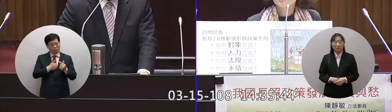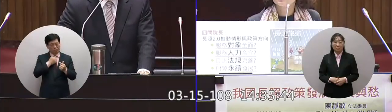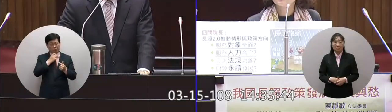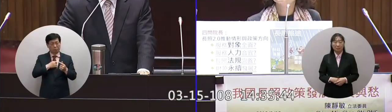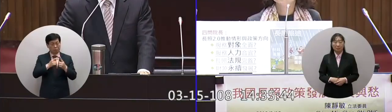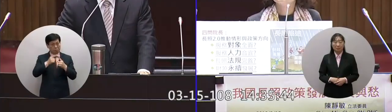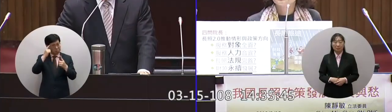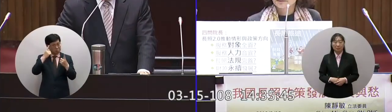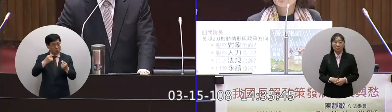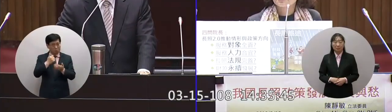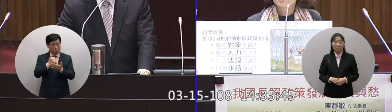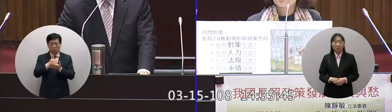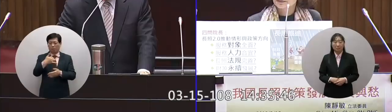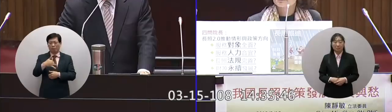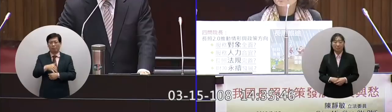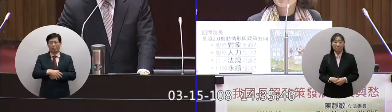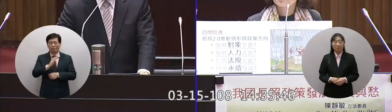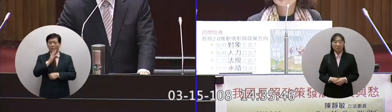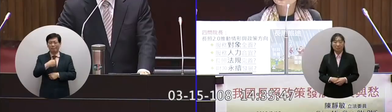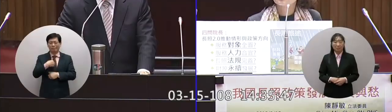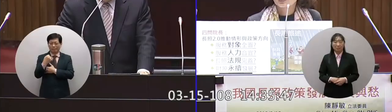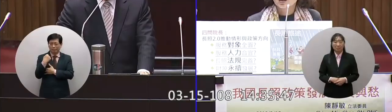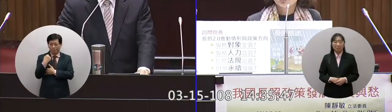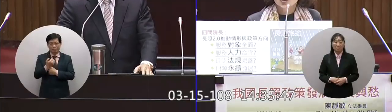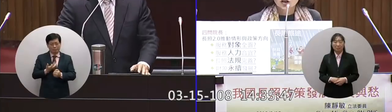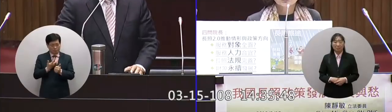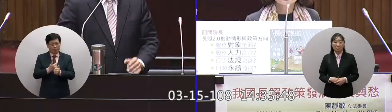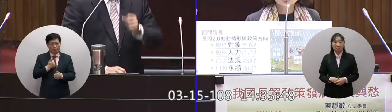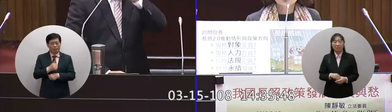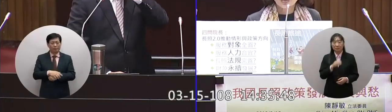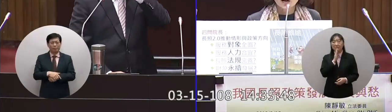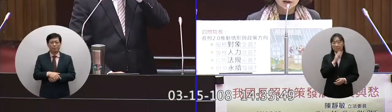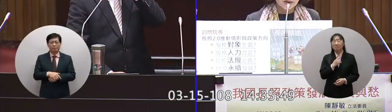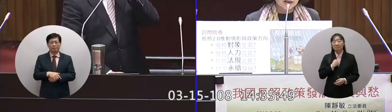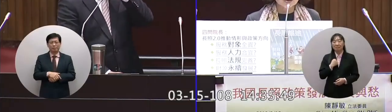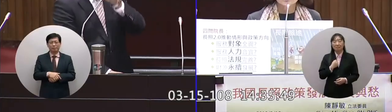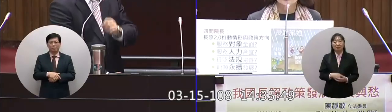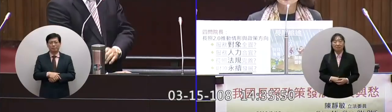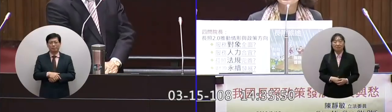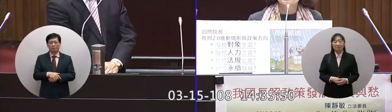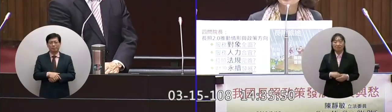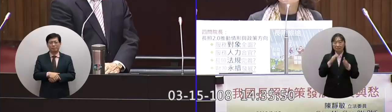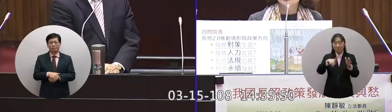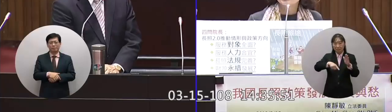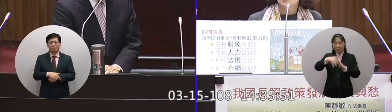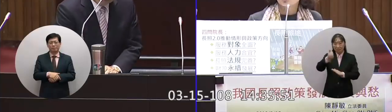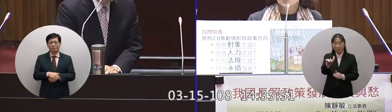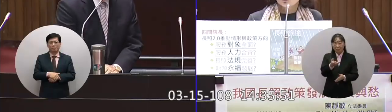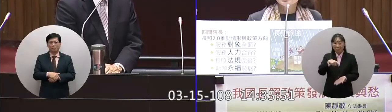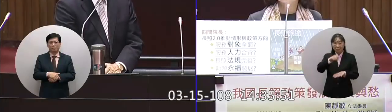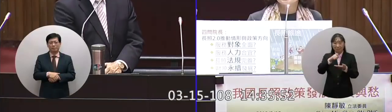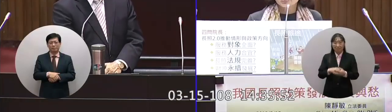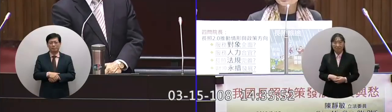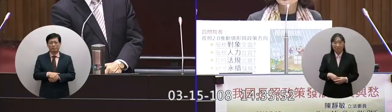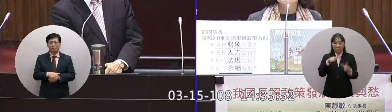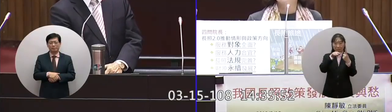人意的地方，不过尽心尽力是真的， 是看得出来，特别是院长刚刚有提到，